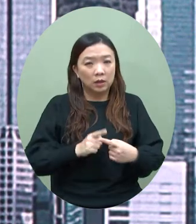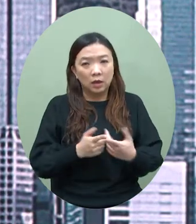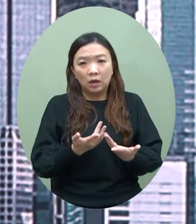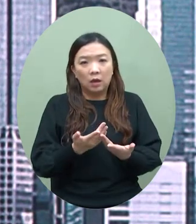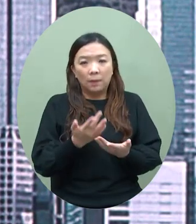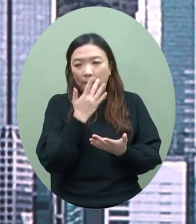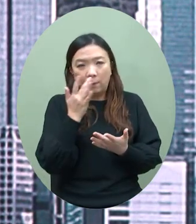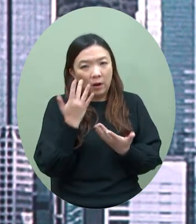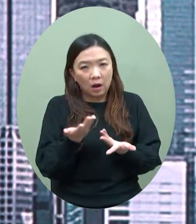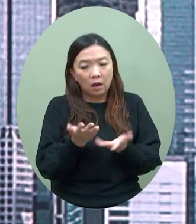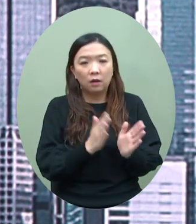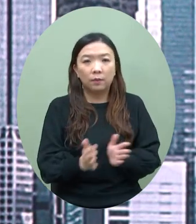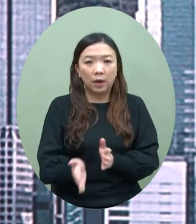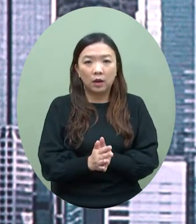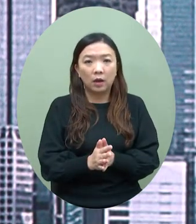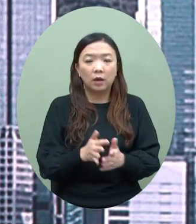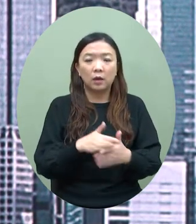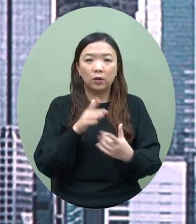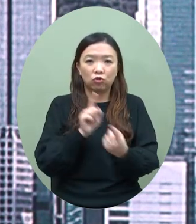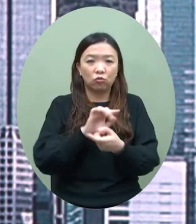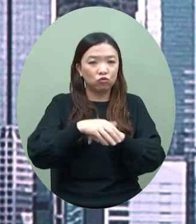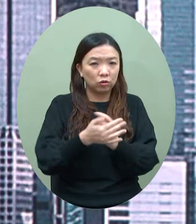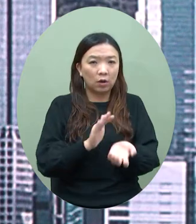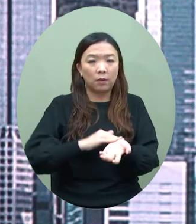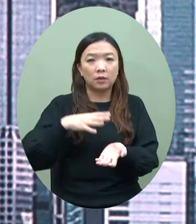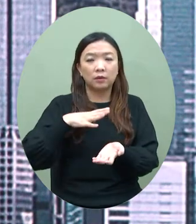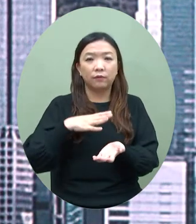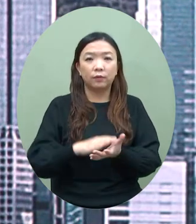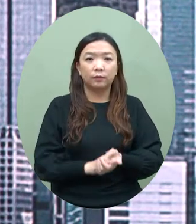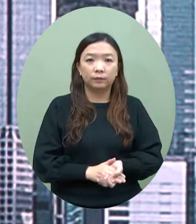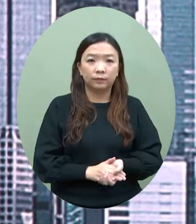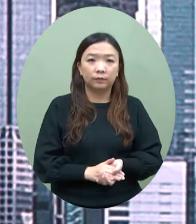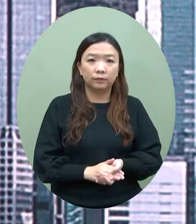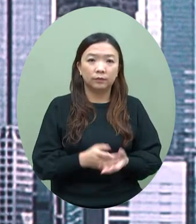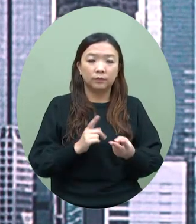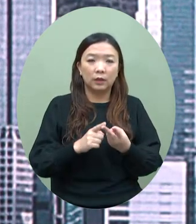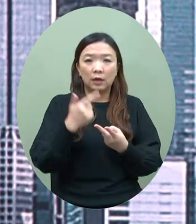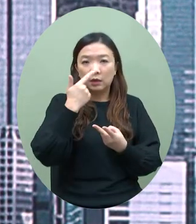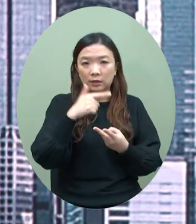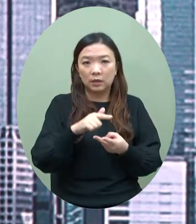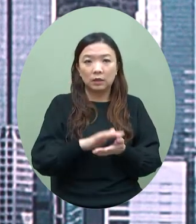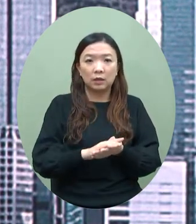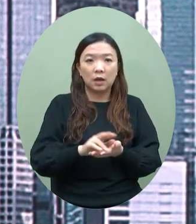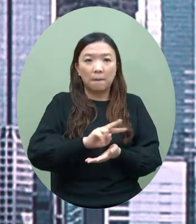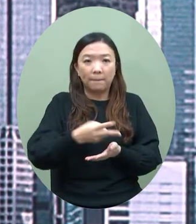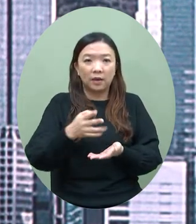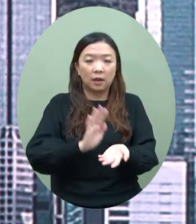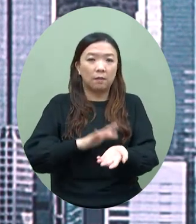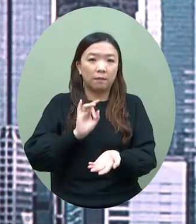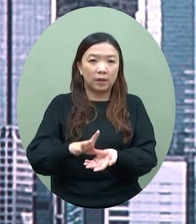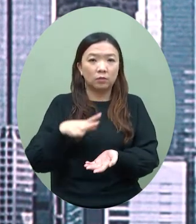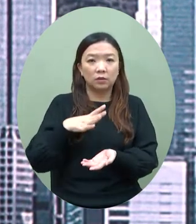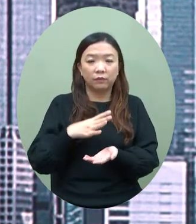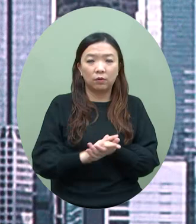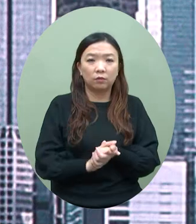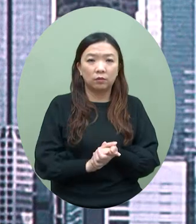亦都因為應對嗰個全球嗰個疫情同埋特別係嗰個新嘅變種病毒嘅情況咧，咁所以衛生當局